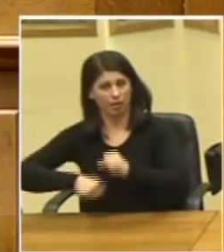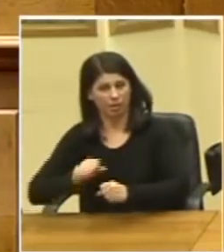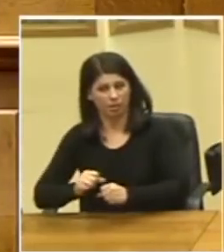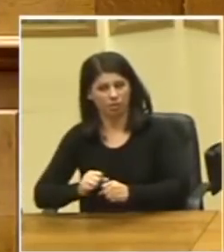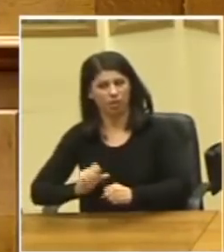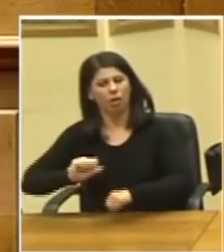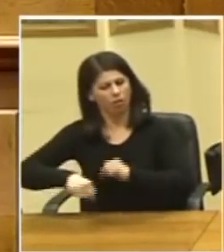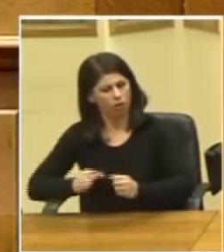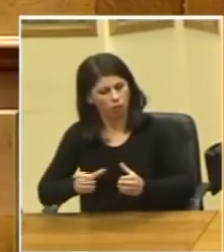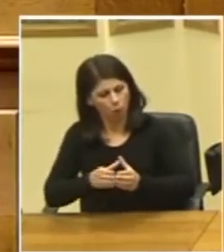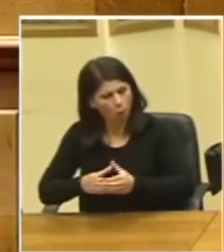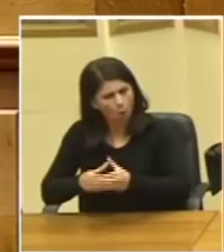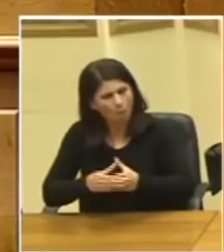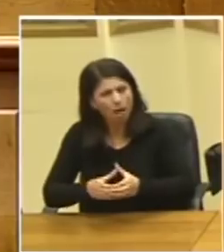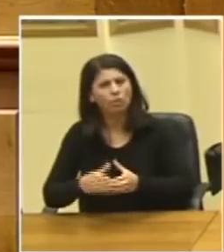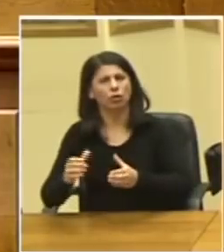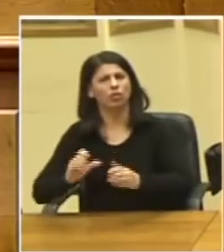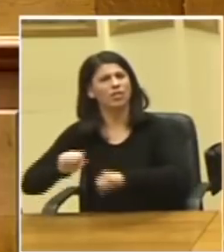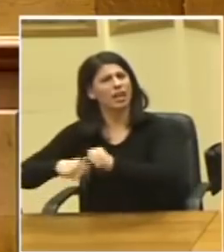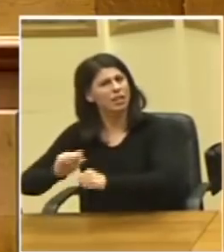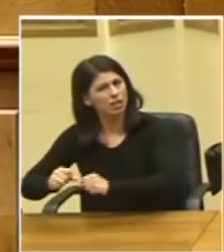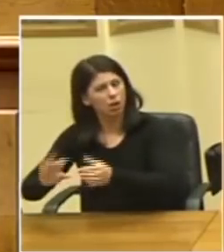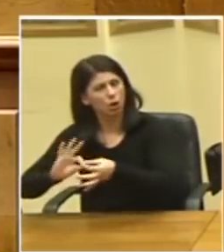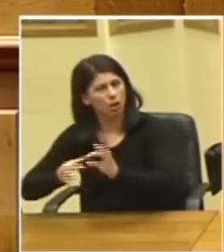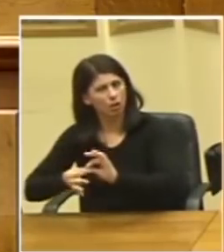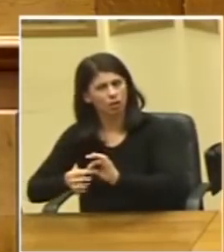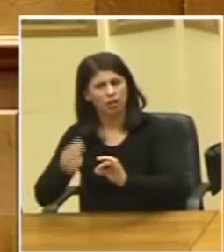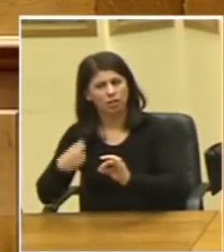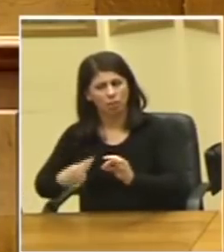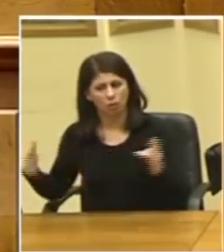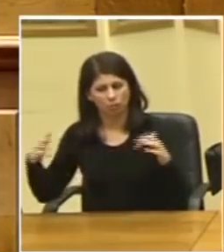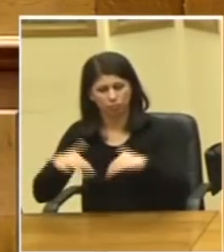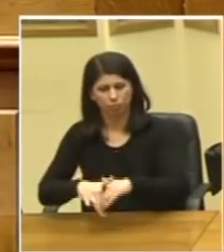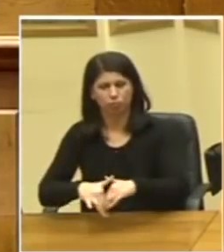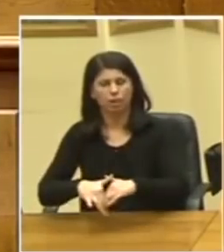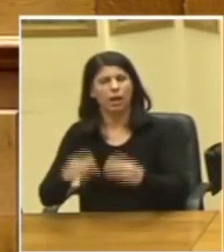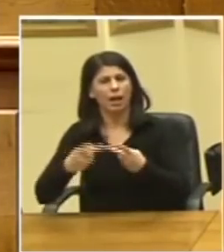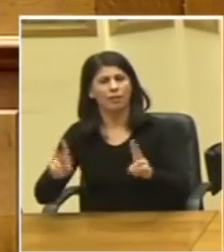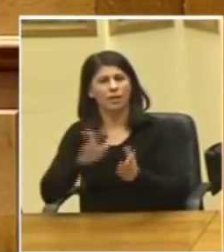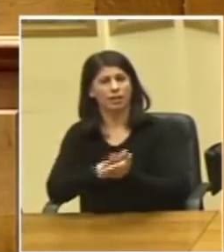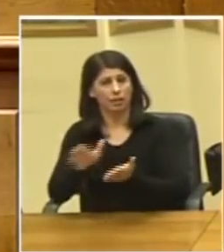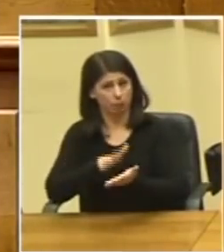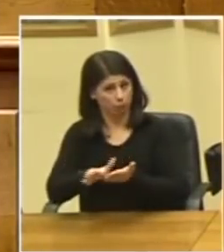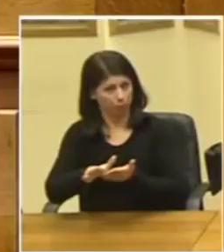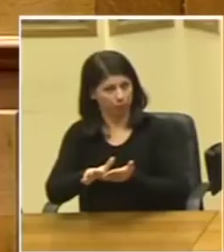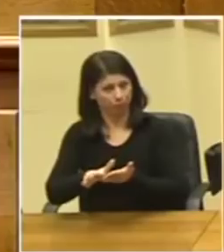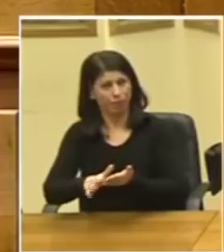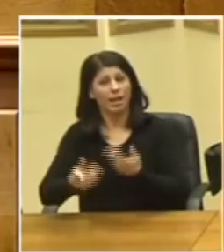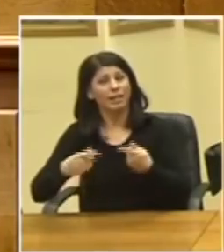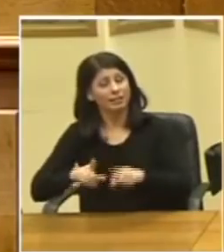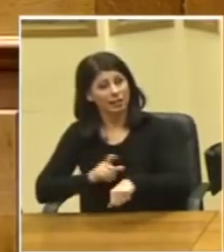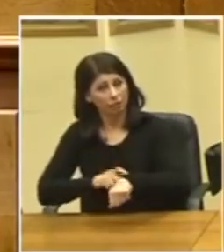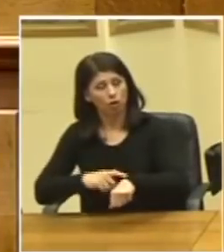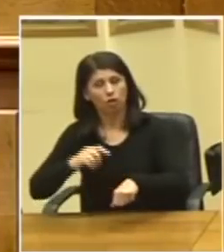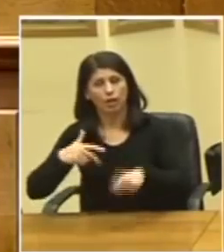κομμάτων, συνδικαλιστικών, μαζικών οργανώσεων, οι δημόσιες συναθρήσεις, η ελευθερία του τύπου. Και την ίδια στιγμή η